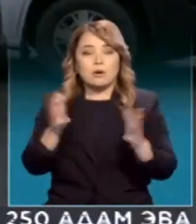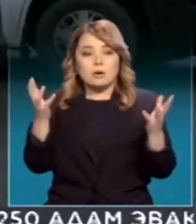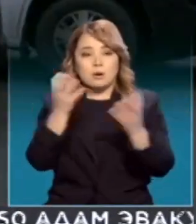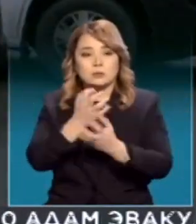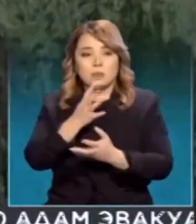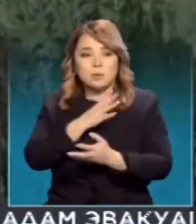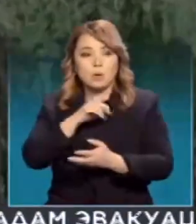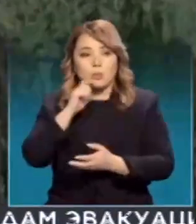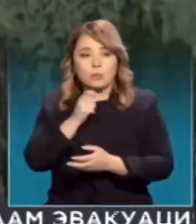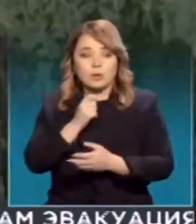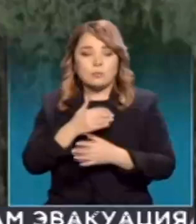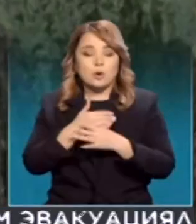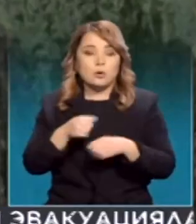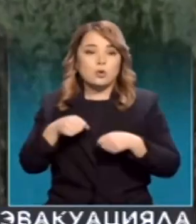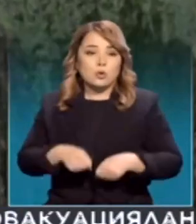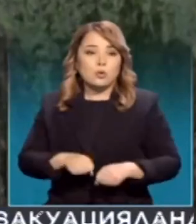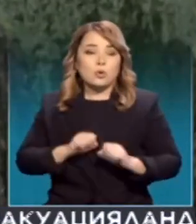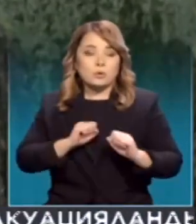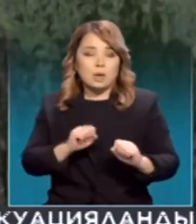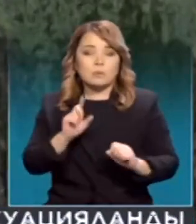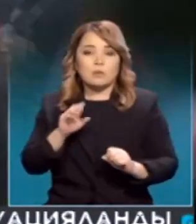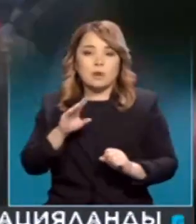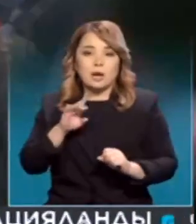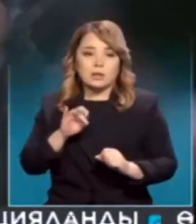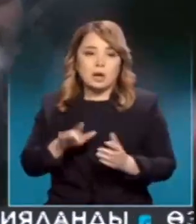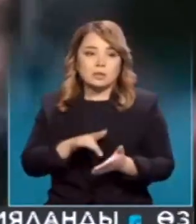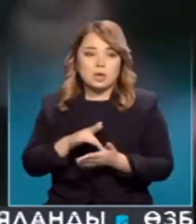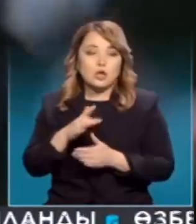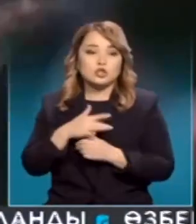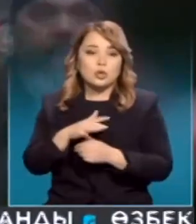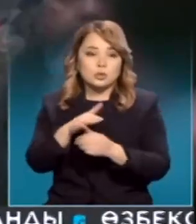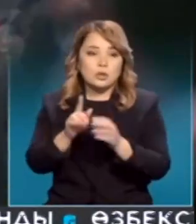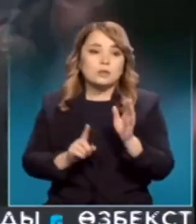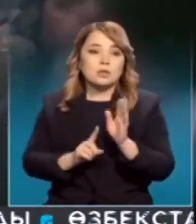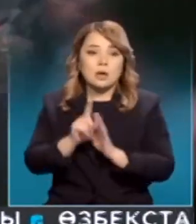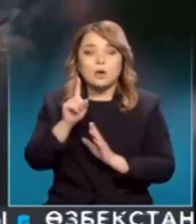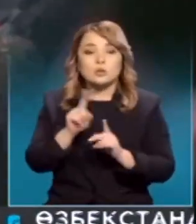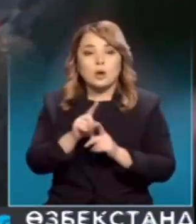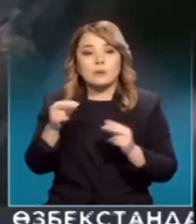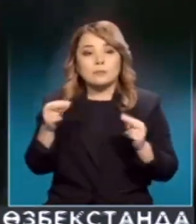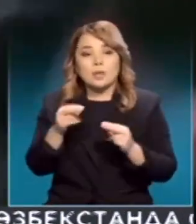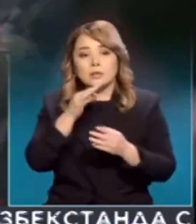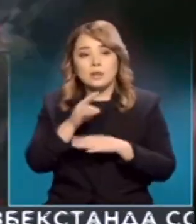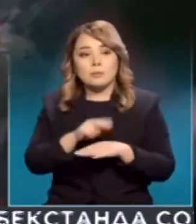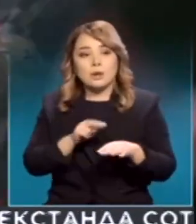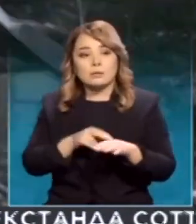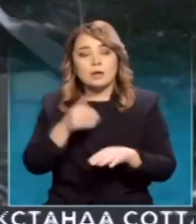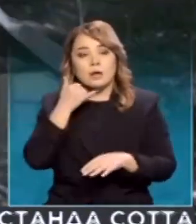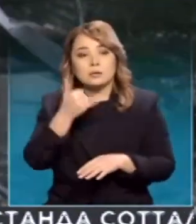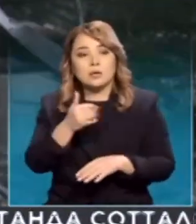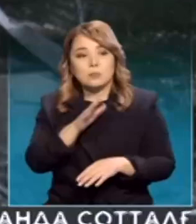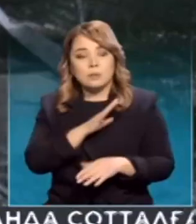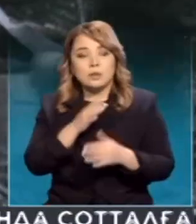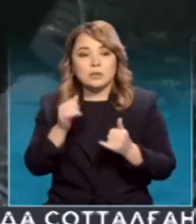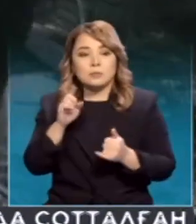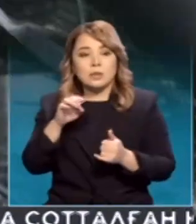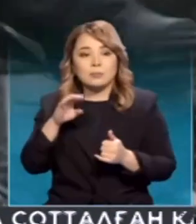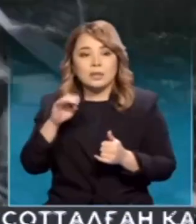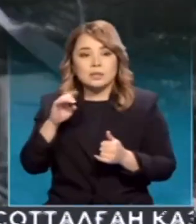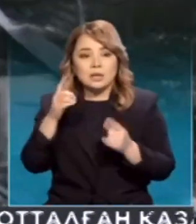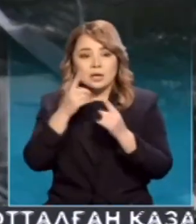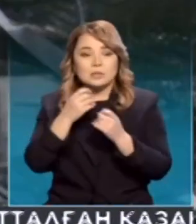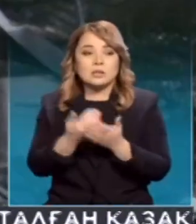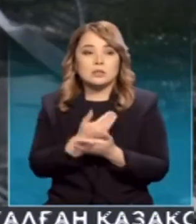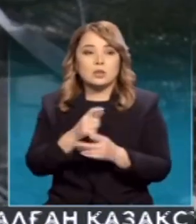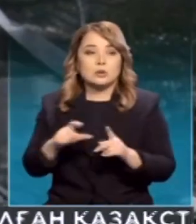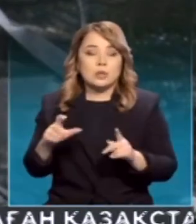болған. Украинаның құқық қорғаушылары Бравары қаласының үстінен тікұшақ ұшқанын көрген куәгерлерді полицияға хабарласуға шақырды. Ал BBC жариялаған